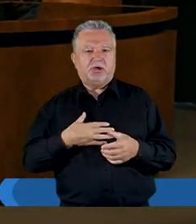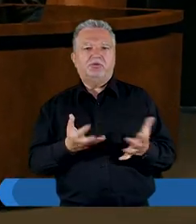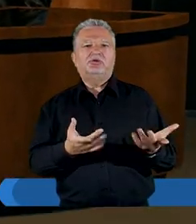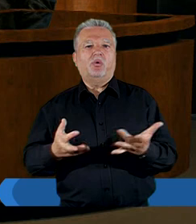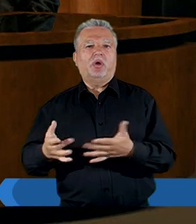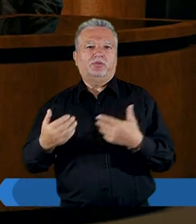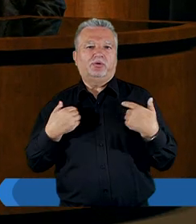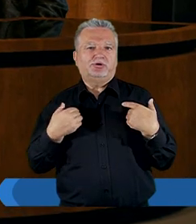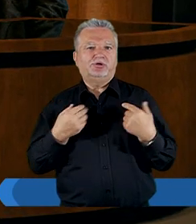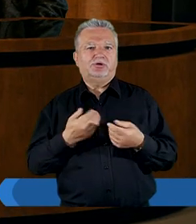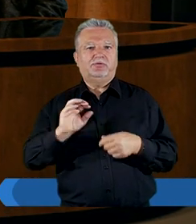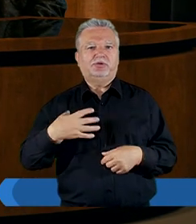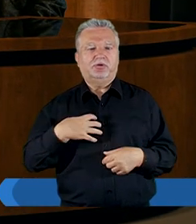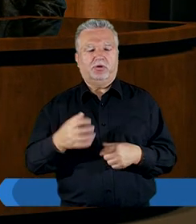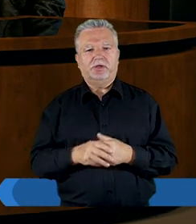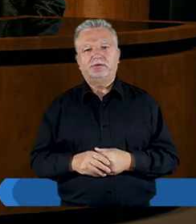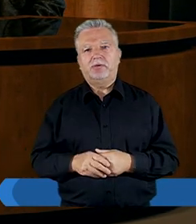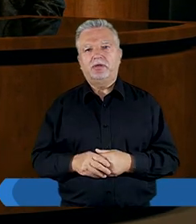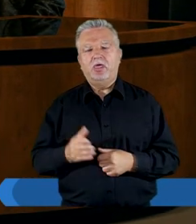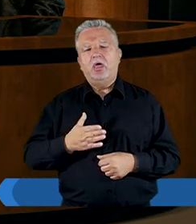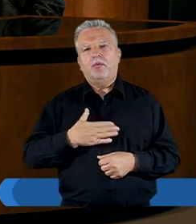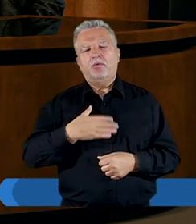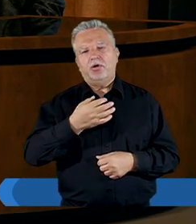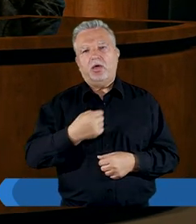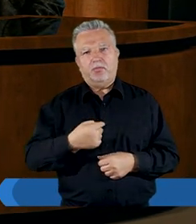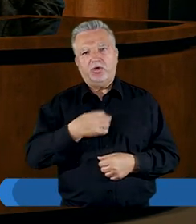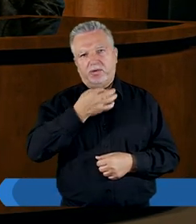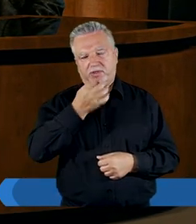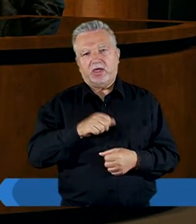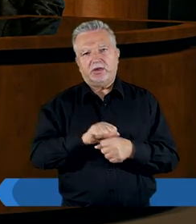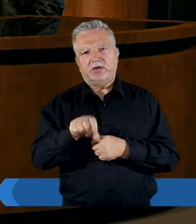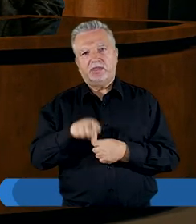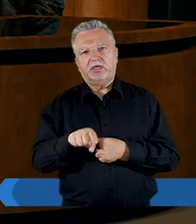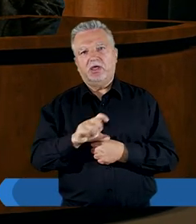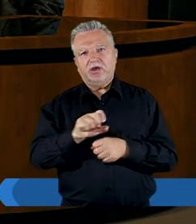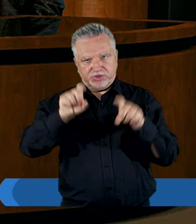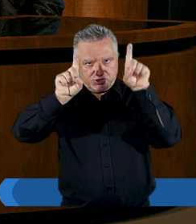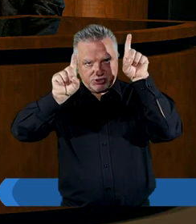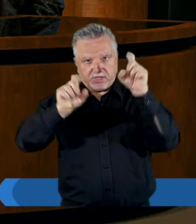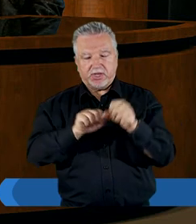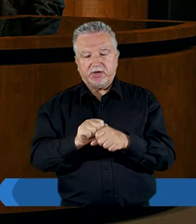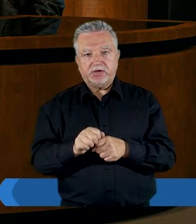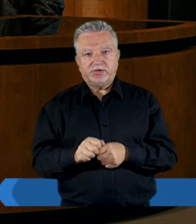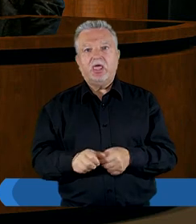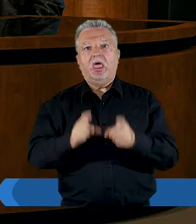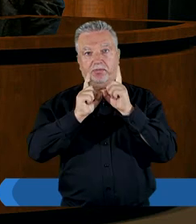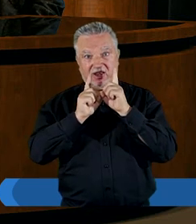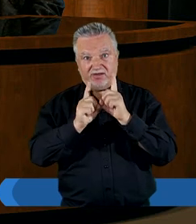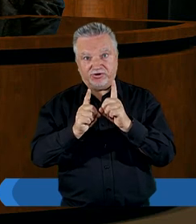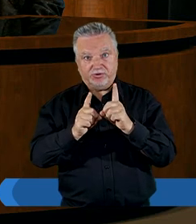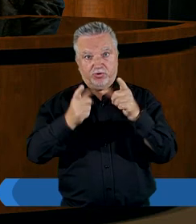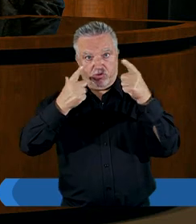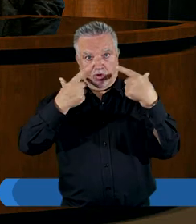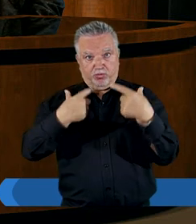mieć łatwiej, mieć więcej majątku. Dobrze, moje pytanie byłoby takie. Czy szatan jest faktycznie postacią realną?